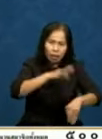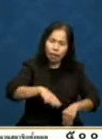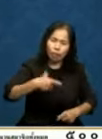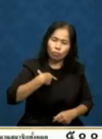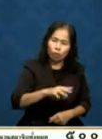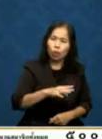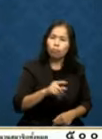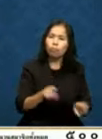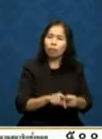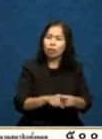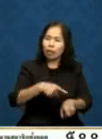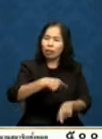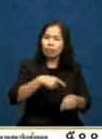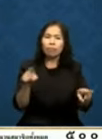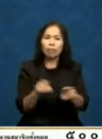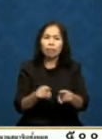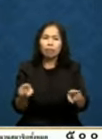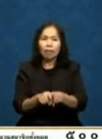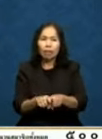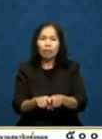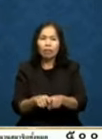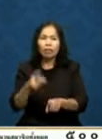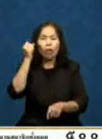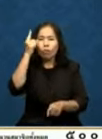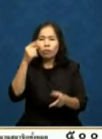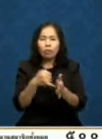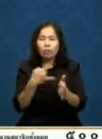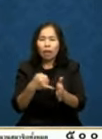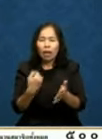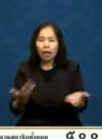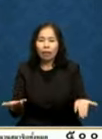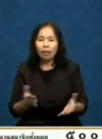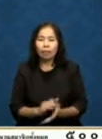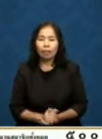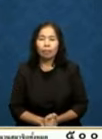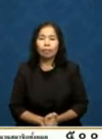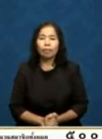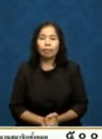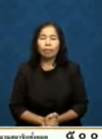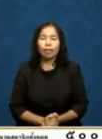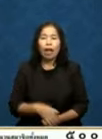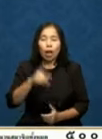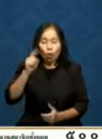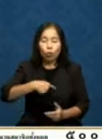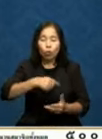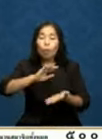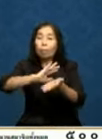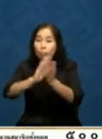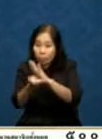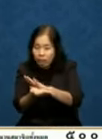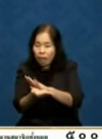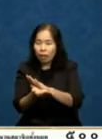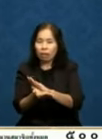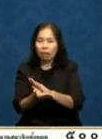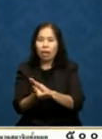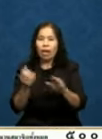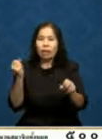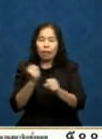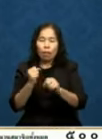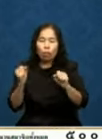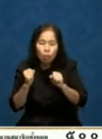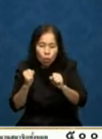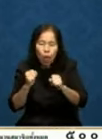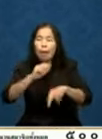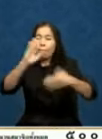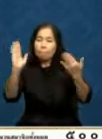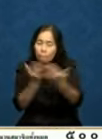ถูกไหมคะอันนี้พูดง่ายๆนะคะเข้าใจง่ายๆนะคะเพราะฉะนั้นเนี่ยเราต้องเปลี่ยนจากการใช้ความหวาดกลัวในการดูแล